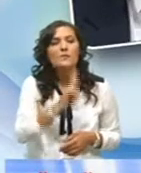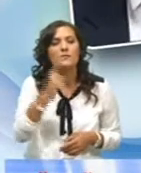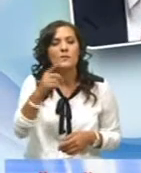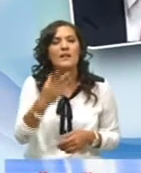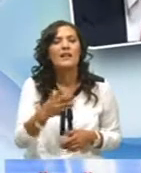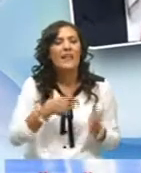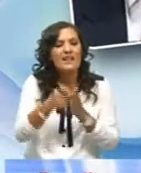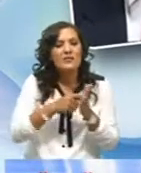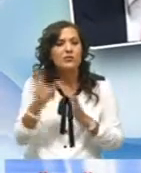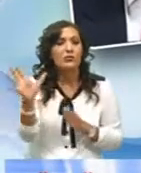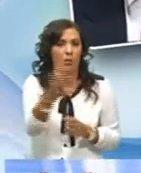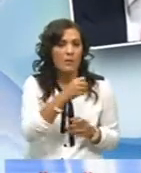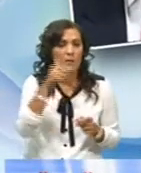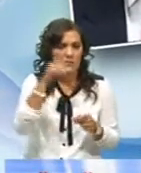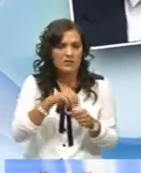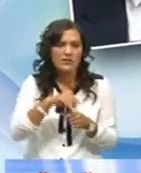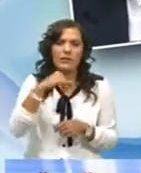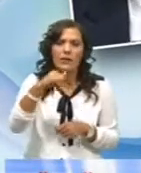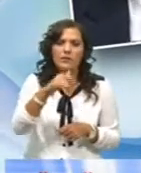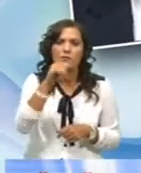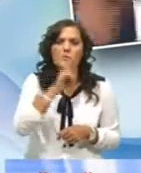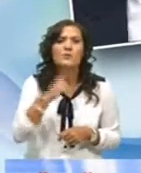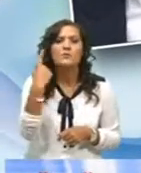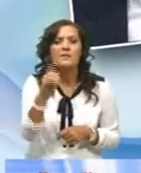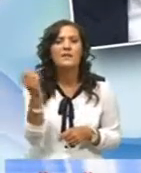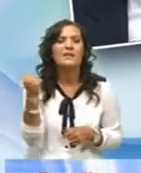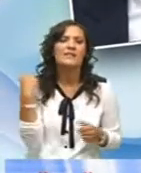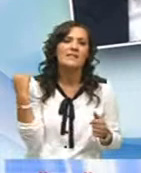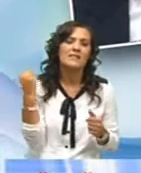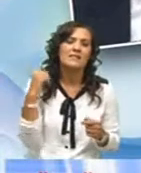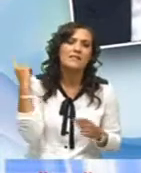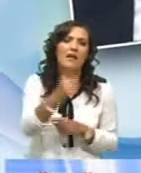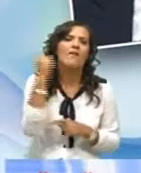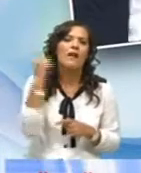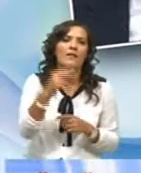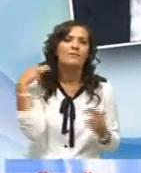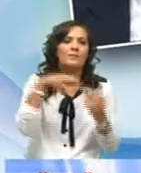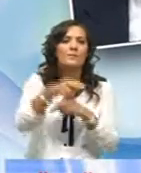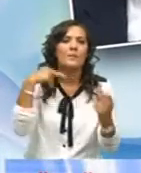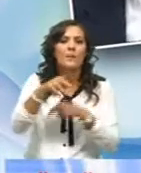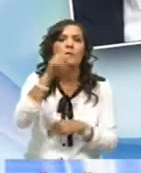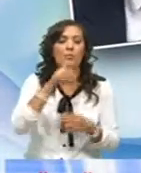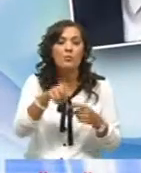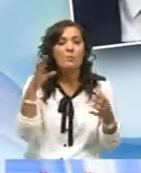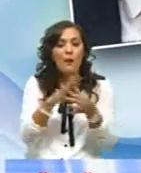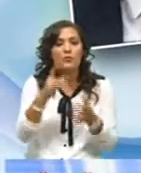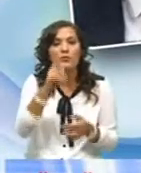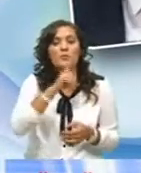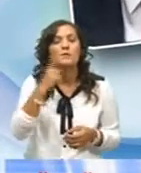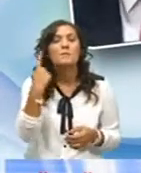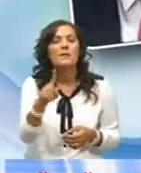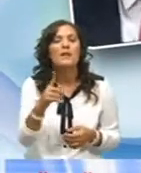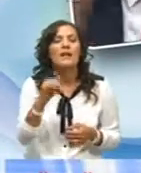toplaya bilmemiz için he he yaklaşık 100.000 sefer ve buna bağlı yüz binlerce kilometre yol